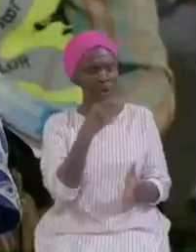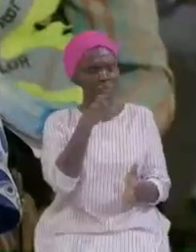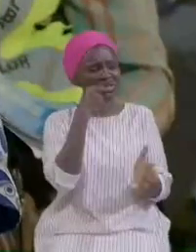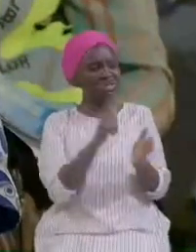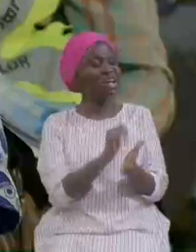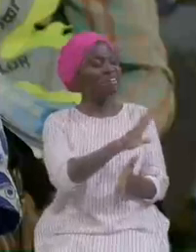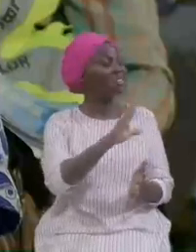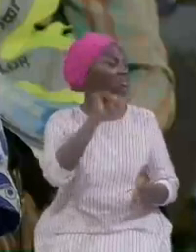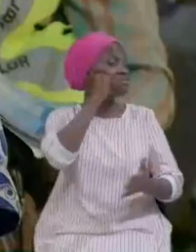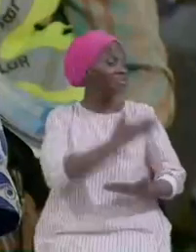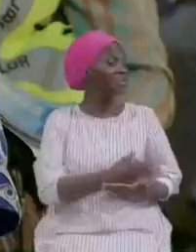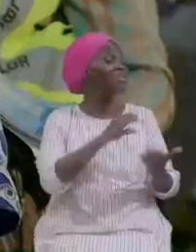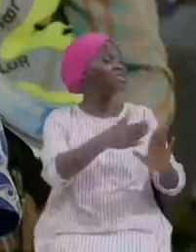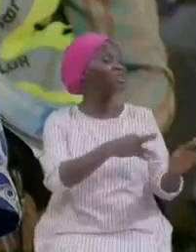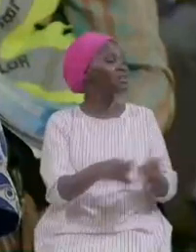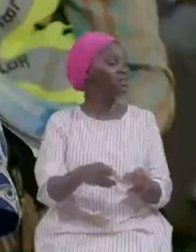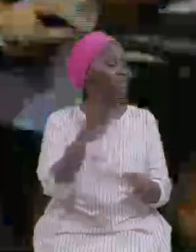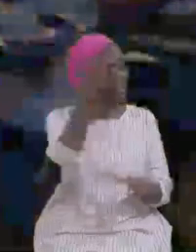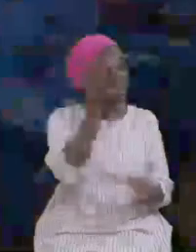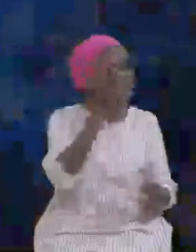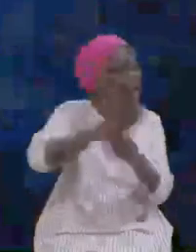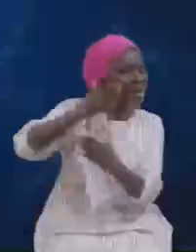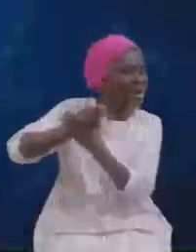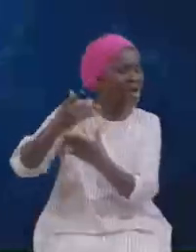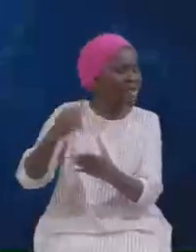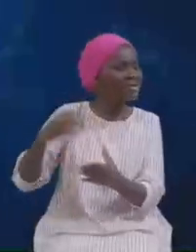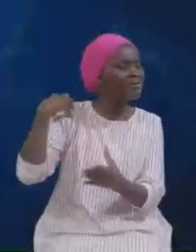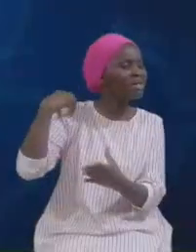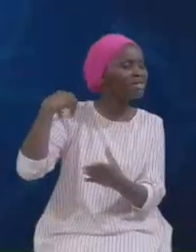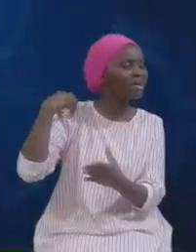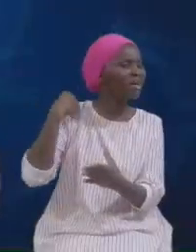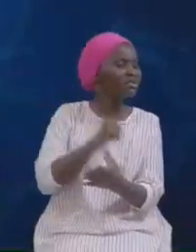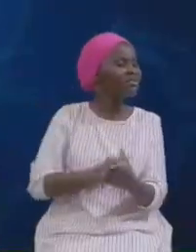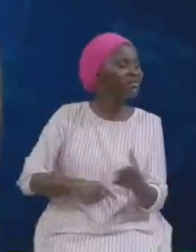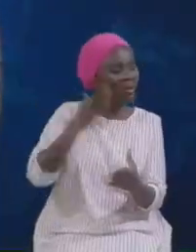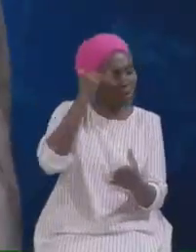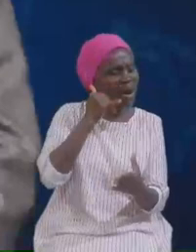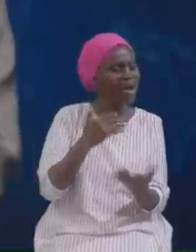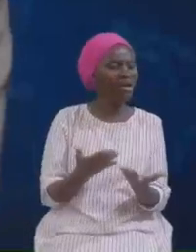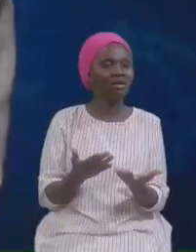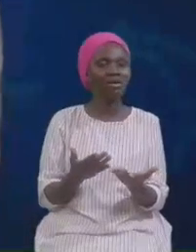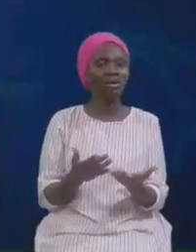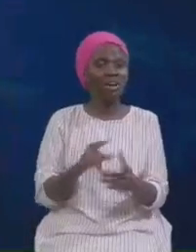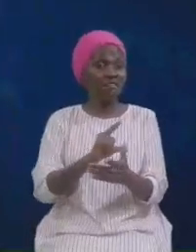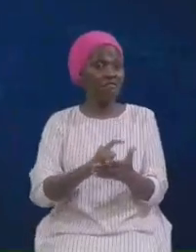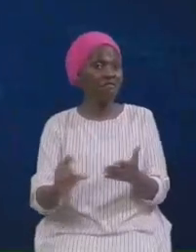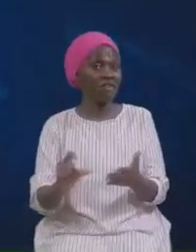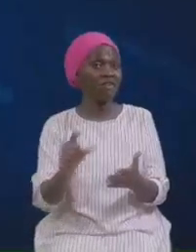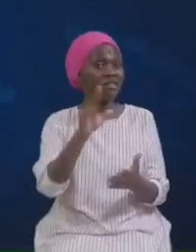quelqu'un a dit, ta fille est morte, pourquoi importuner davantage le maître?